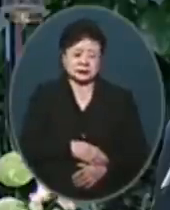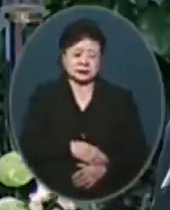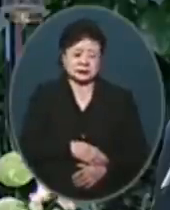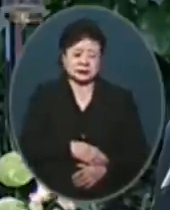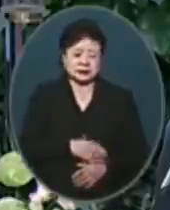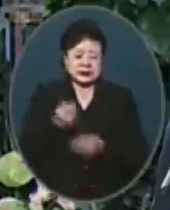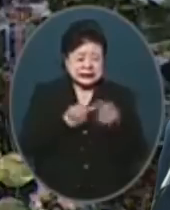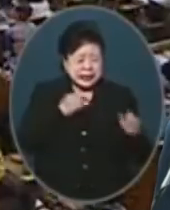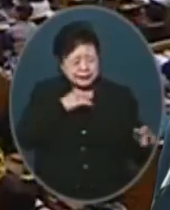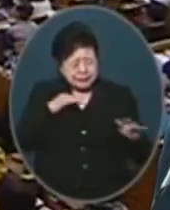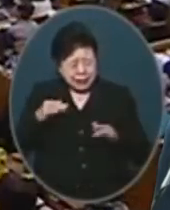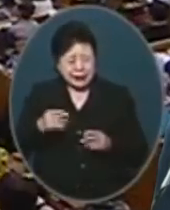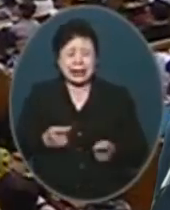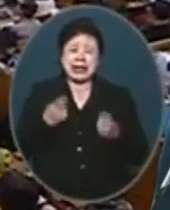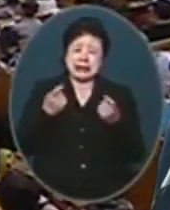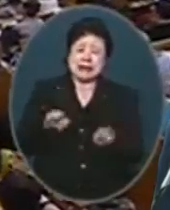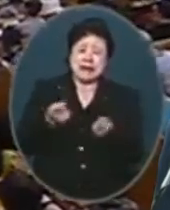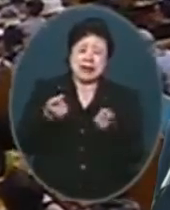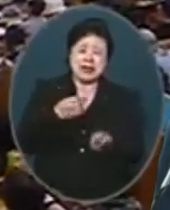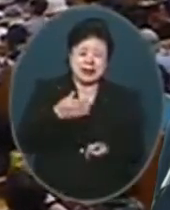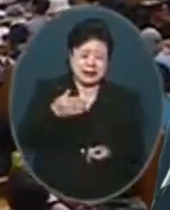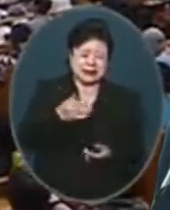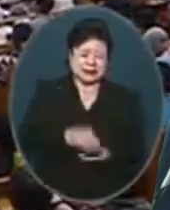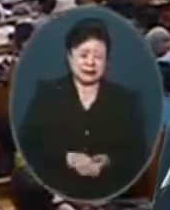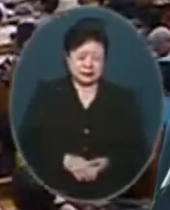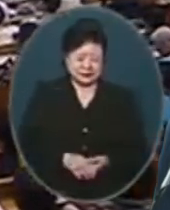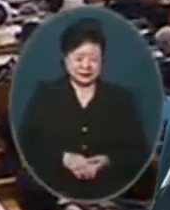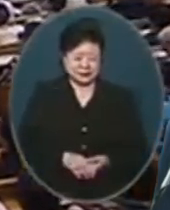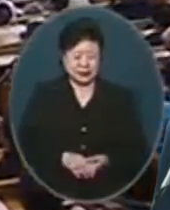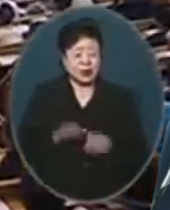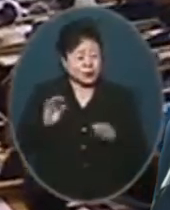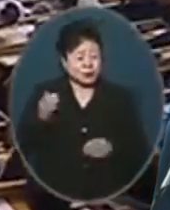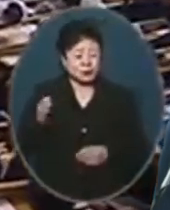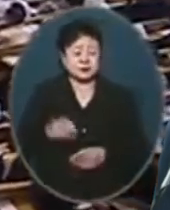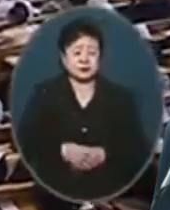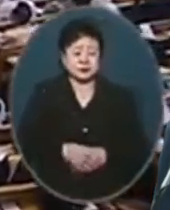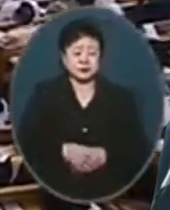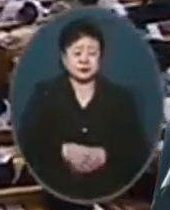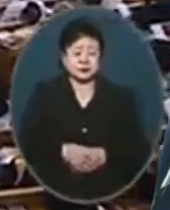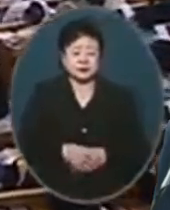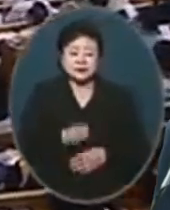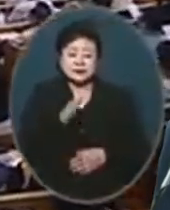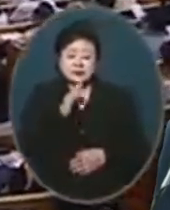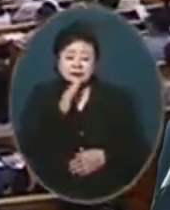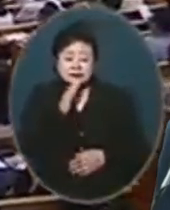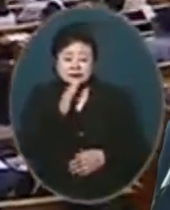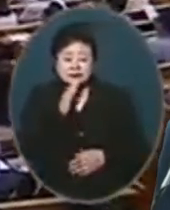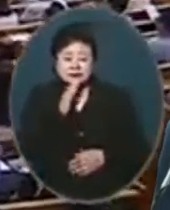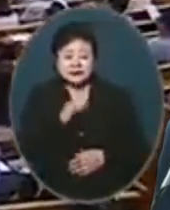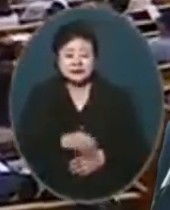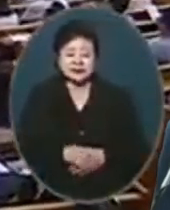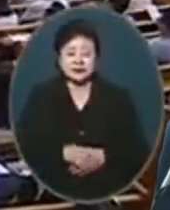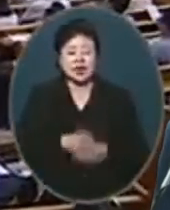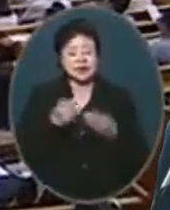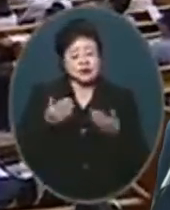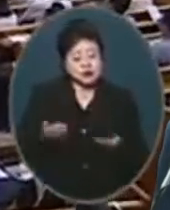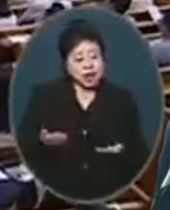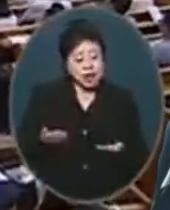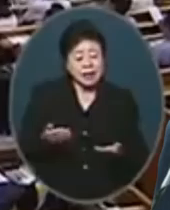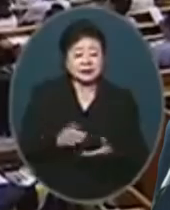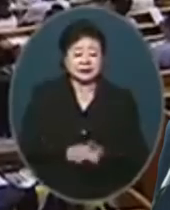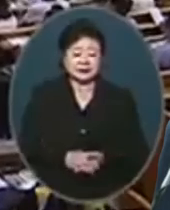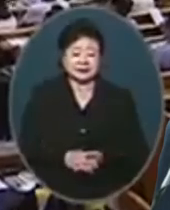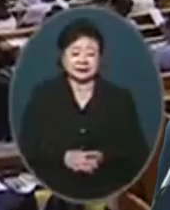산으로 바다로 여행을 떠났는데 요즘에는 무인 휴가가 인기입니다.